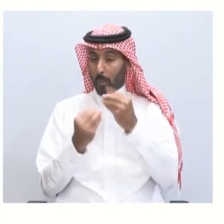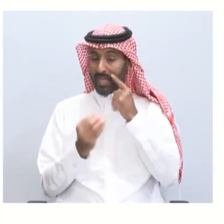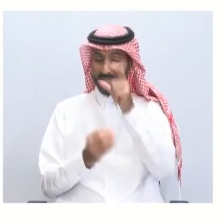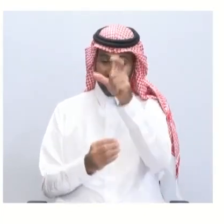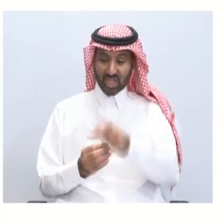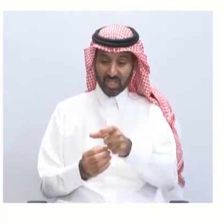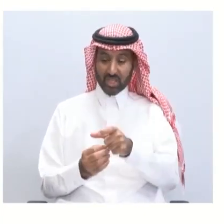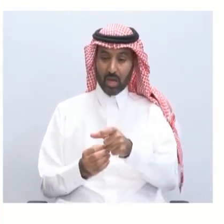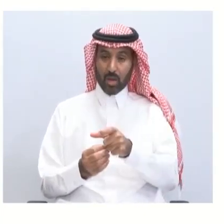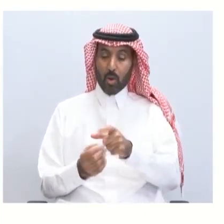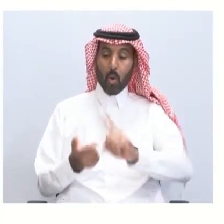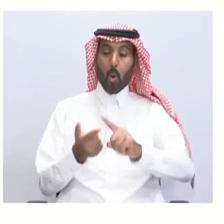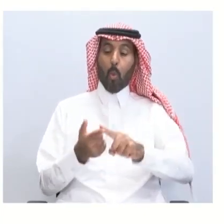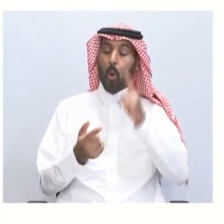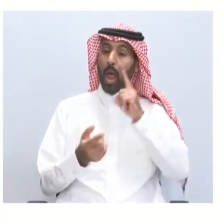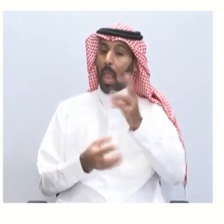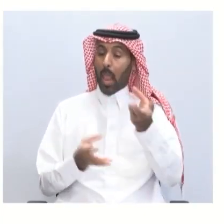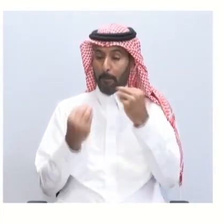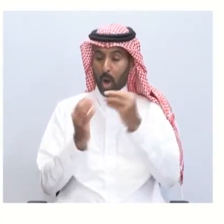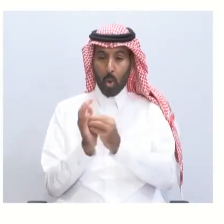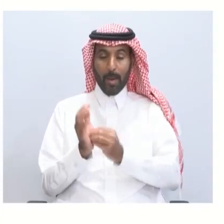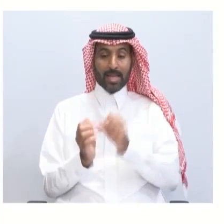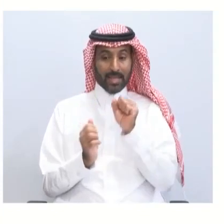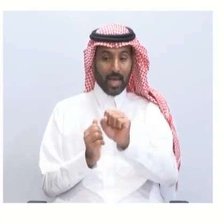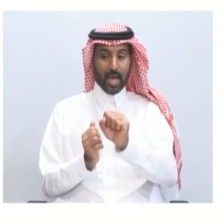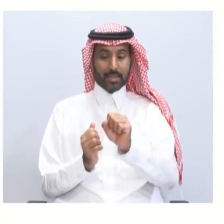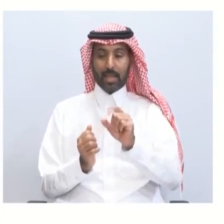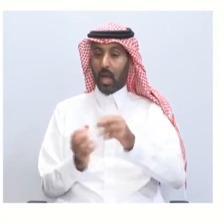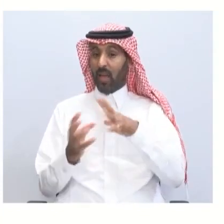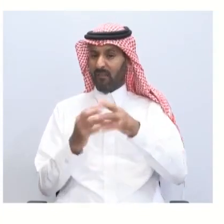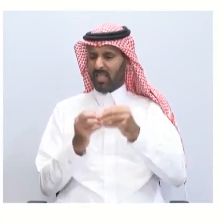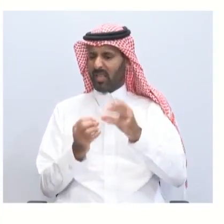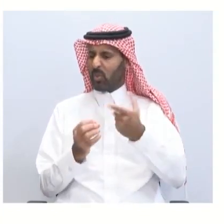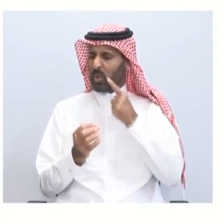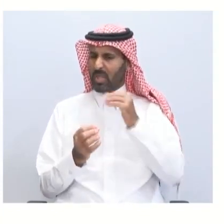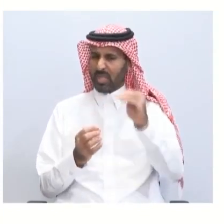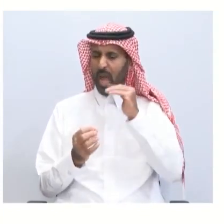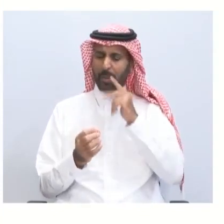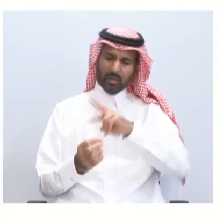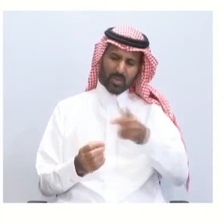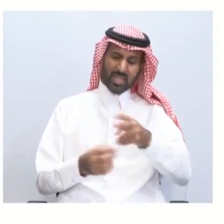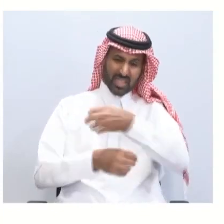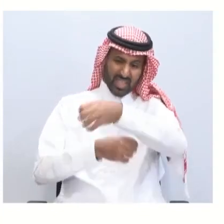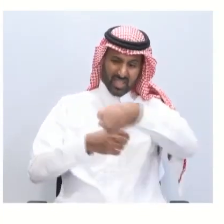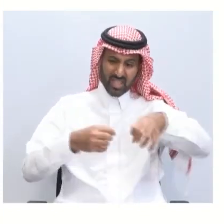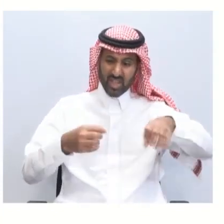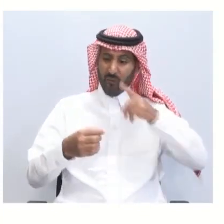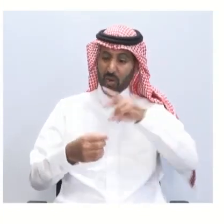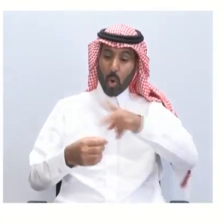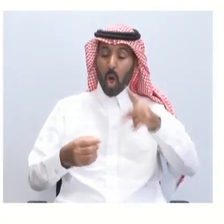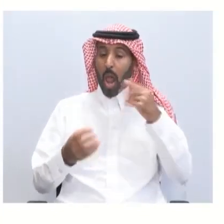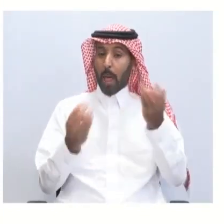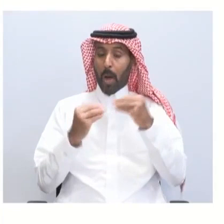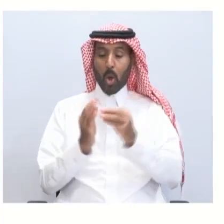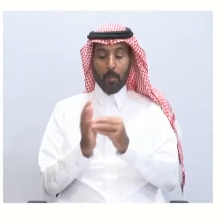الشخصيه والمعلومات الخاصه حلل اجاباتك في نشاط ثلاثه بتصنيف نوع المعلومات التي